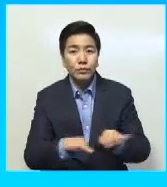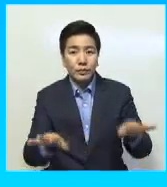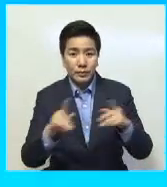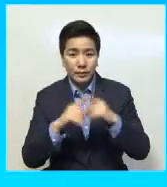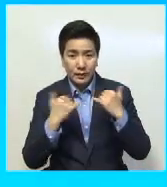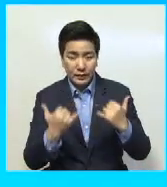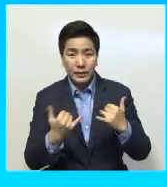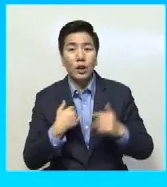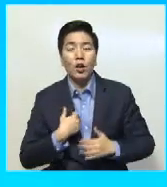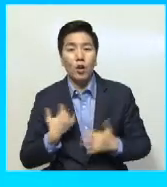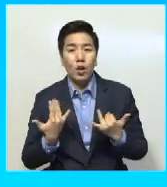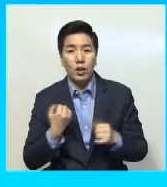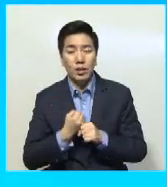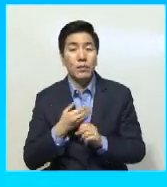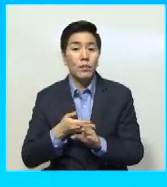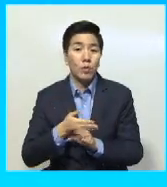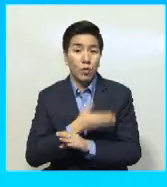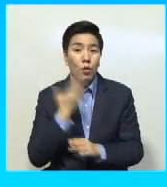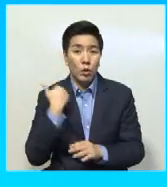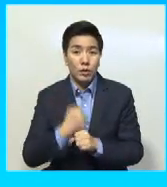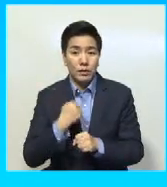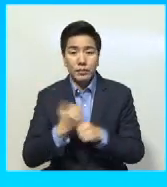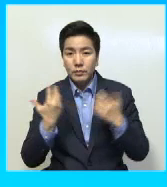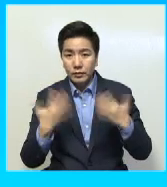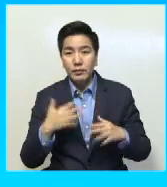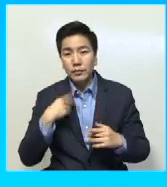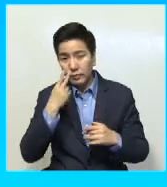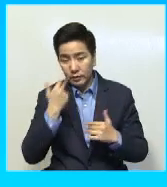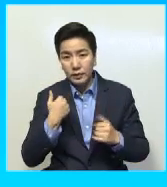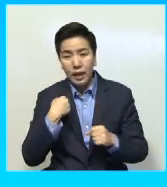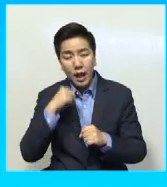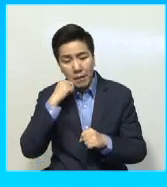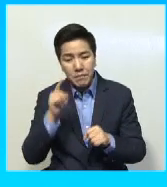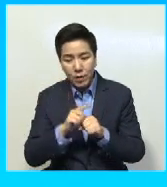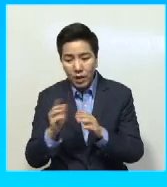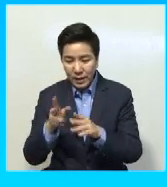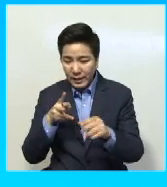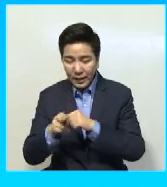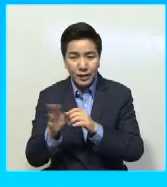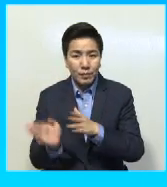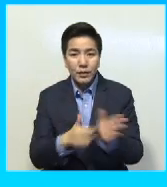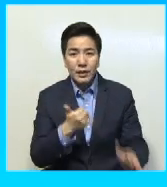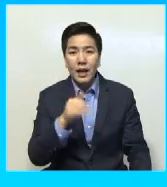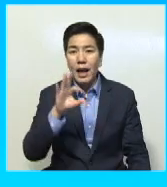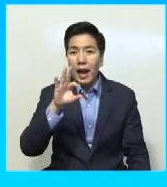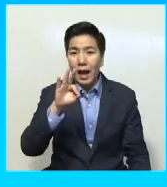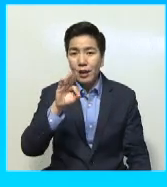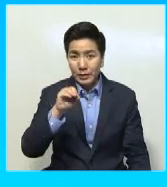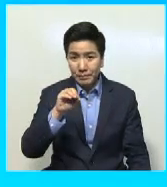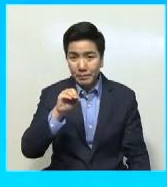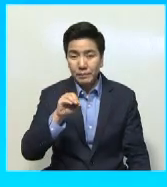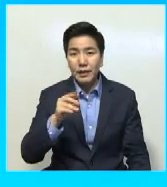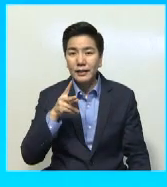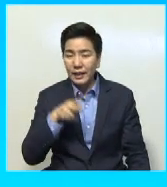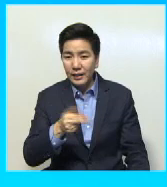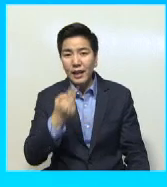าจากที่ทำไว้ก่อนเนี่ยนะครับก็สามารถที่จะตัดตรงหน้าเขื่อนได้90ลูกบาศก์เมตรต่อวินาที